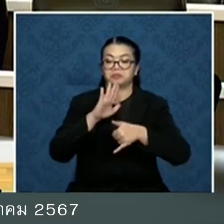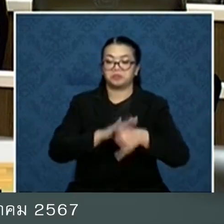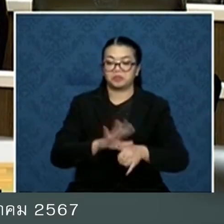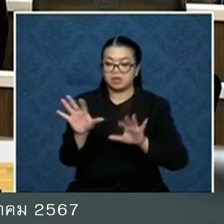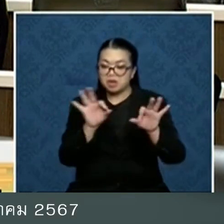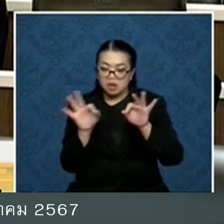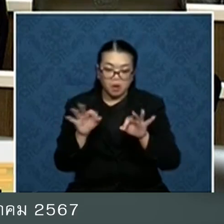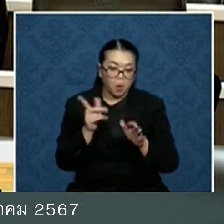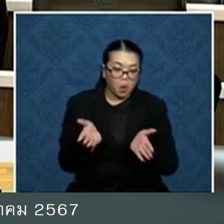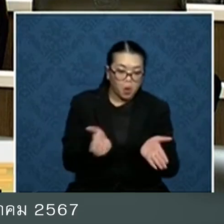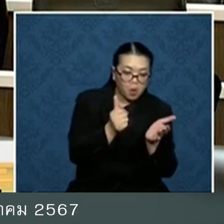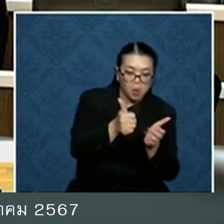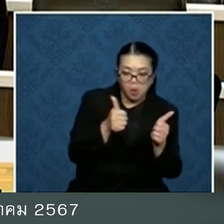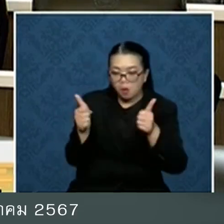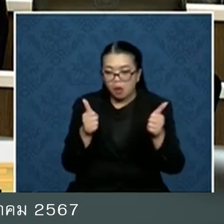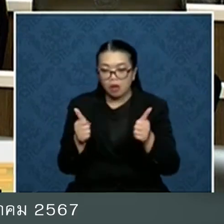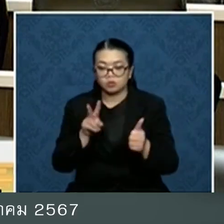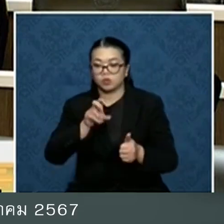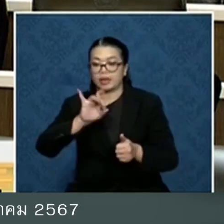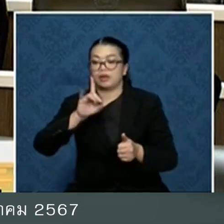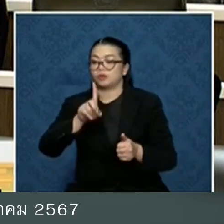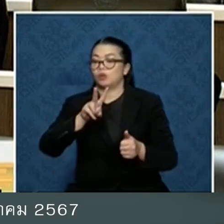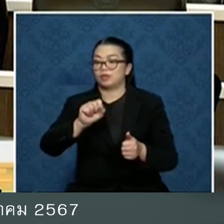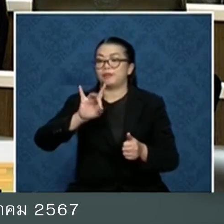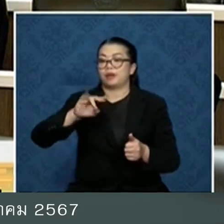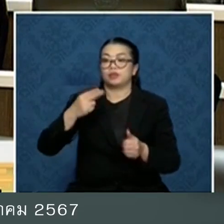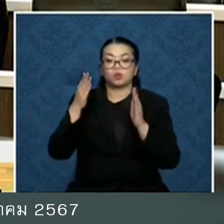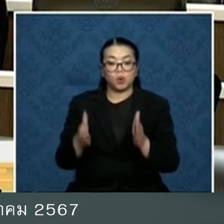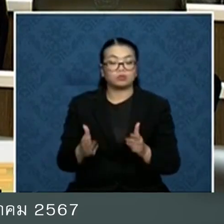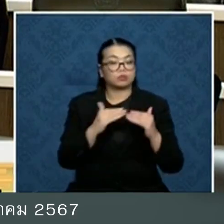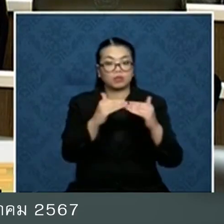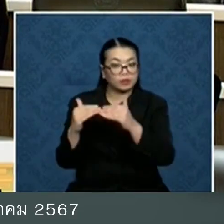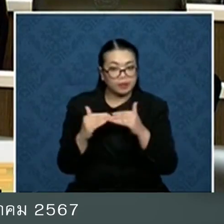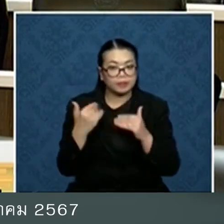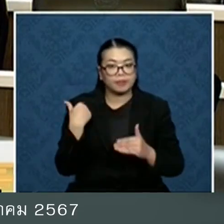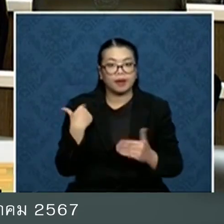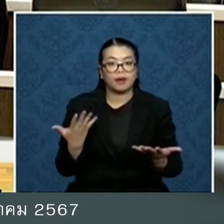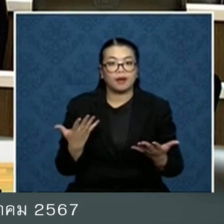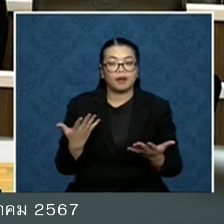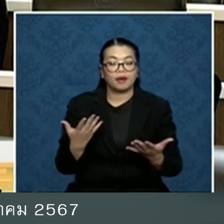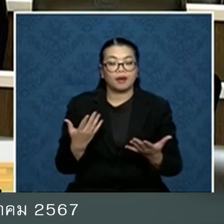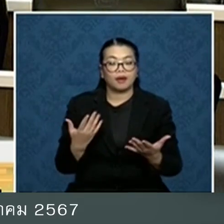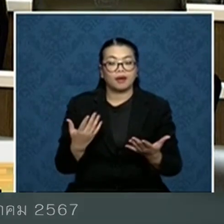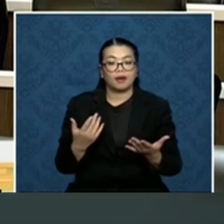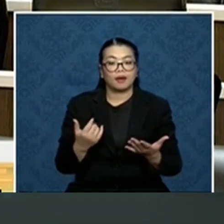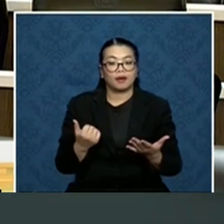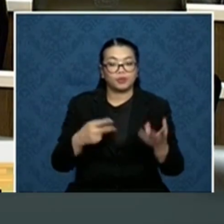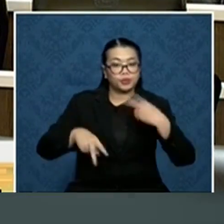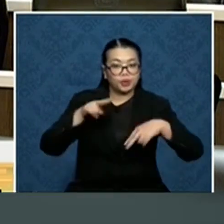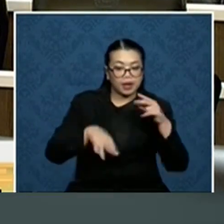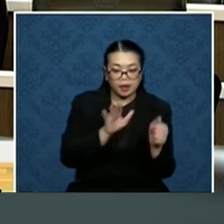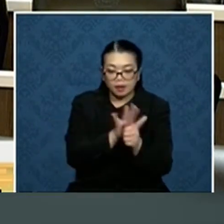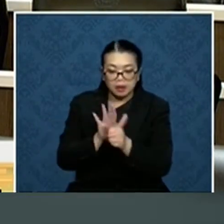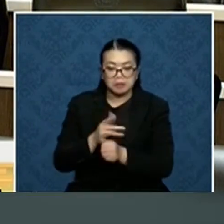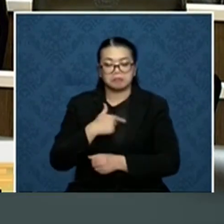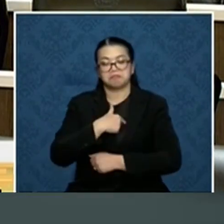ขังทั้ง280,000คนนหรือยังยังเพราะมีข้อ